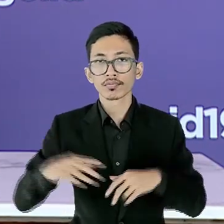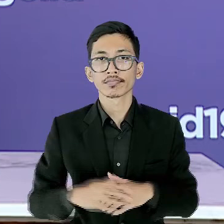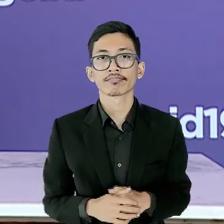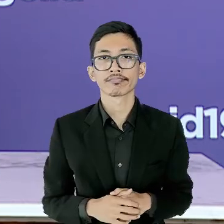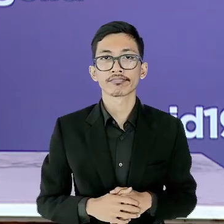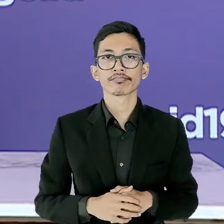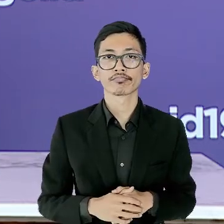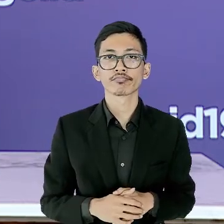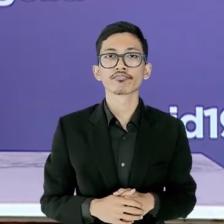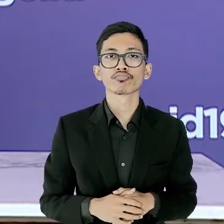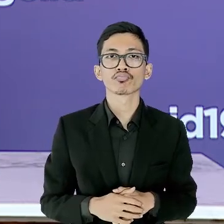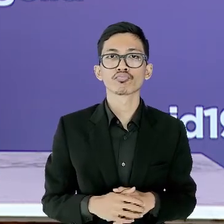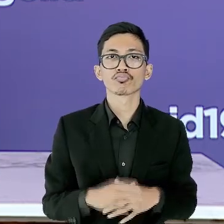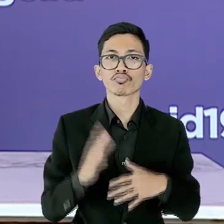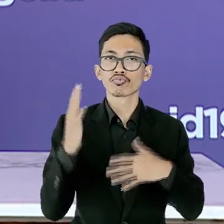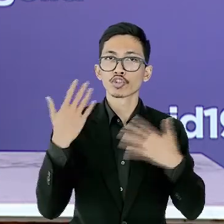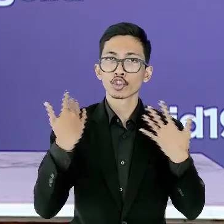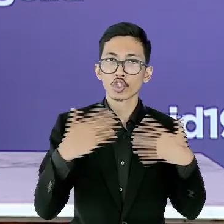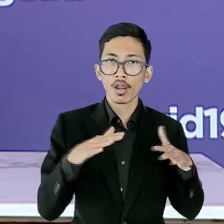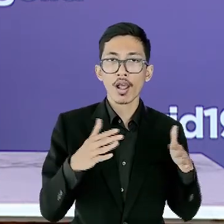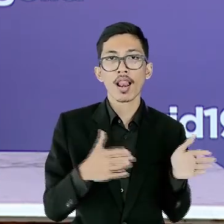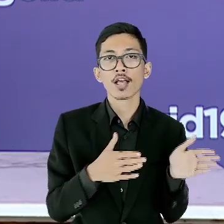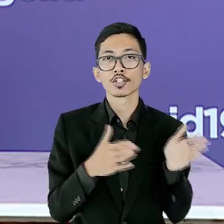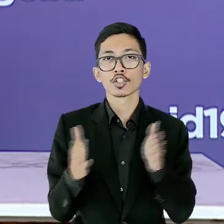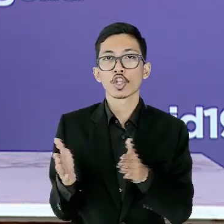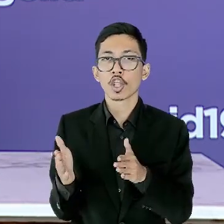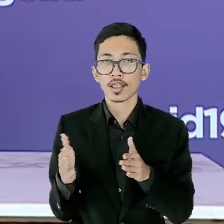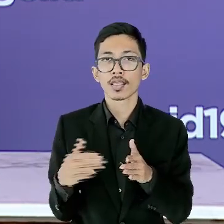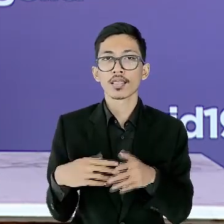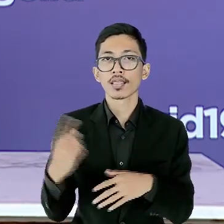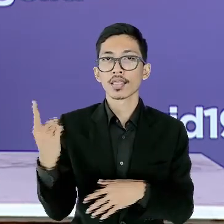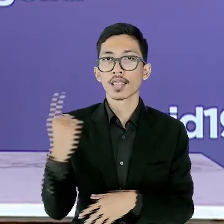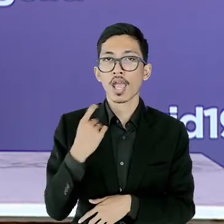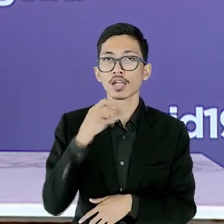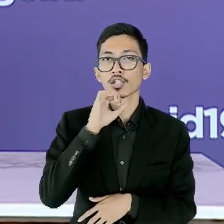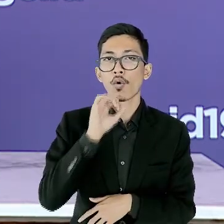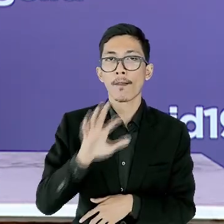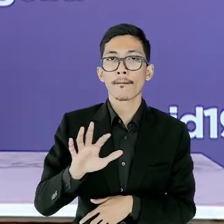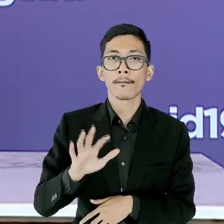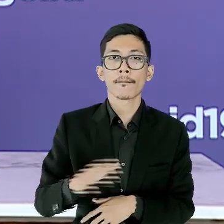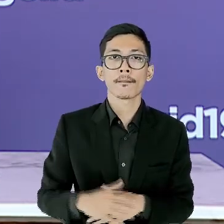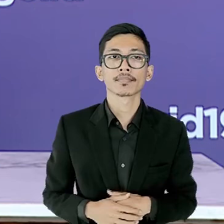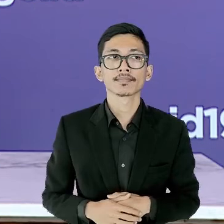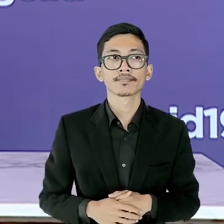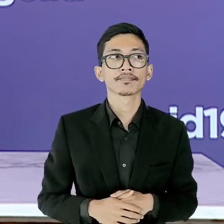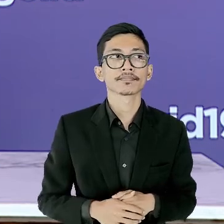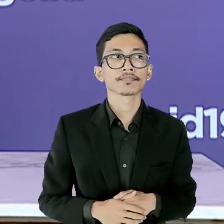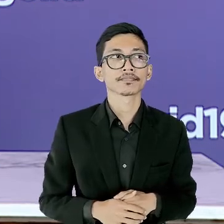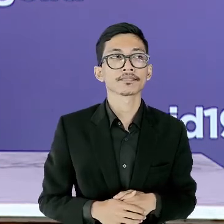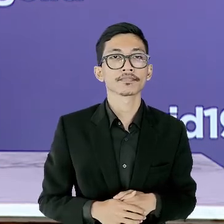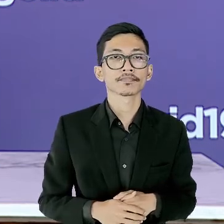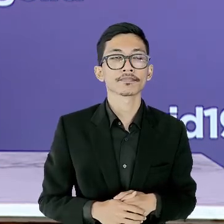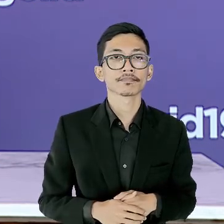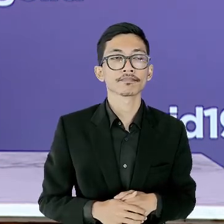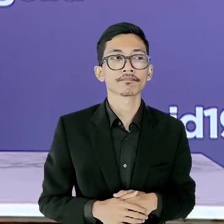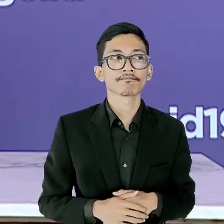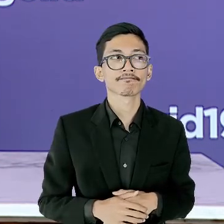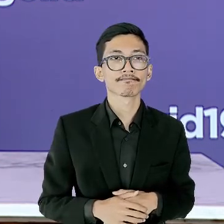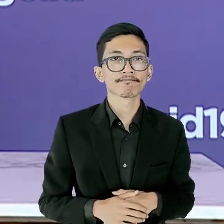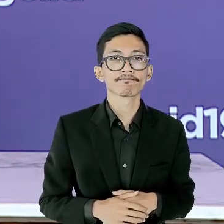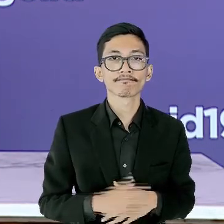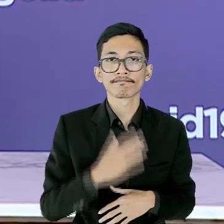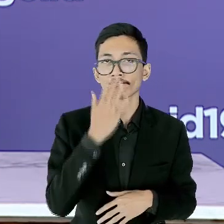ini, selanjutnya dilanjutkan dengan sesi tanya-jawab media. Terima kasih. Ya, selamat sore Prof. Terdapat